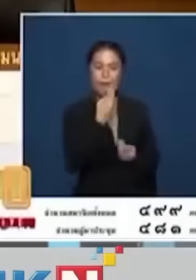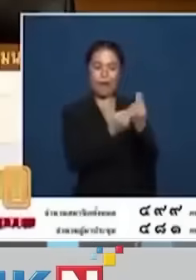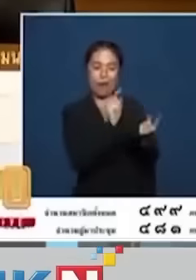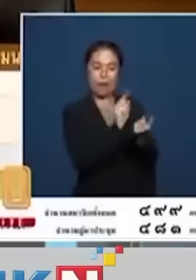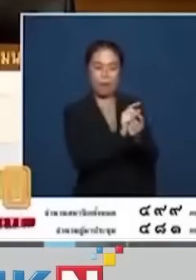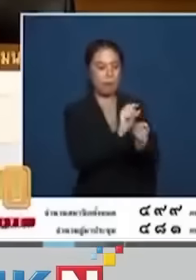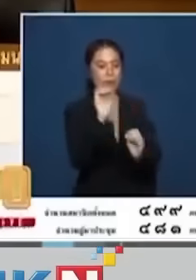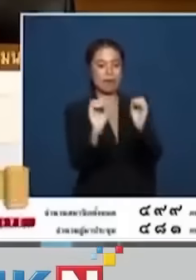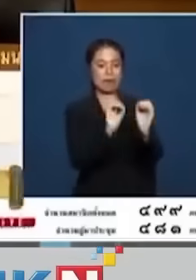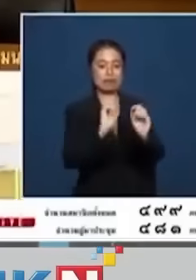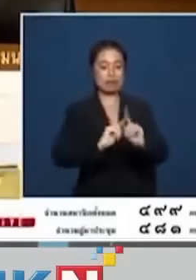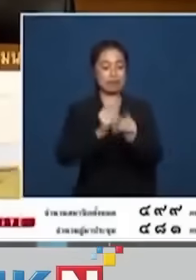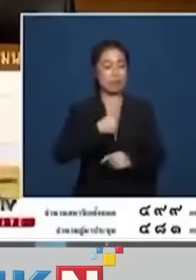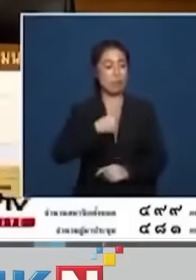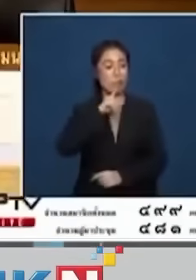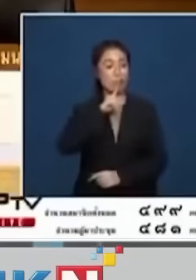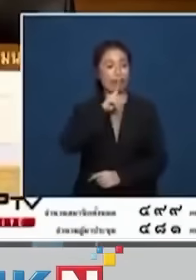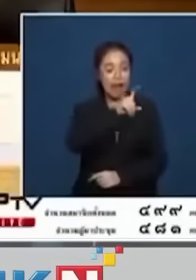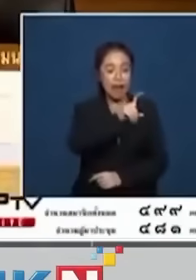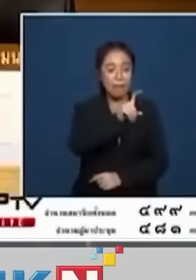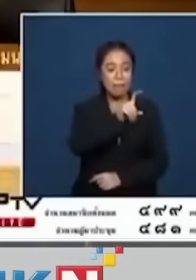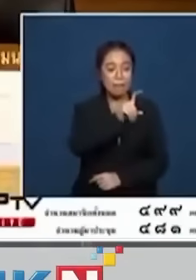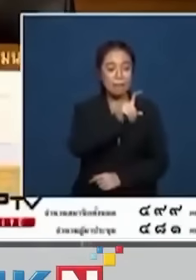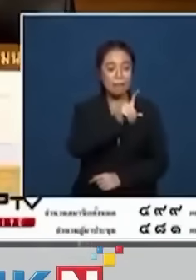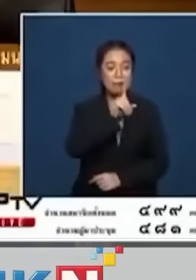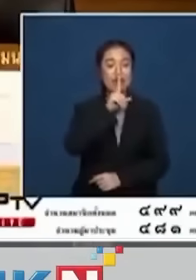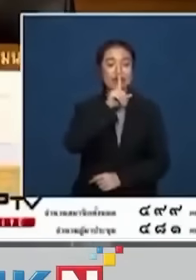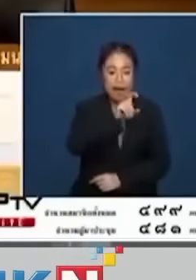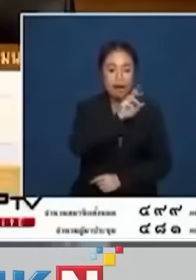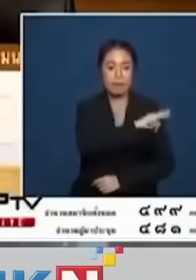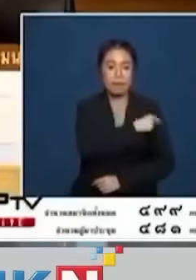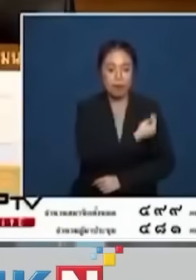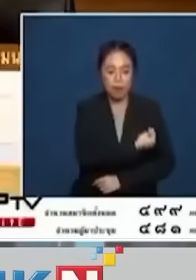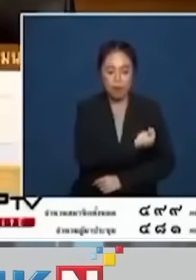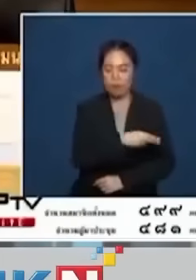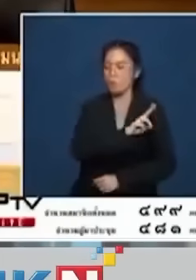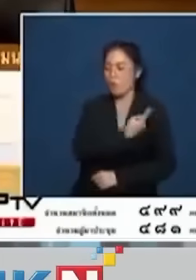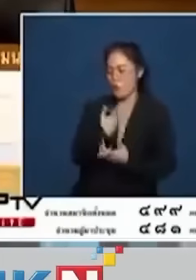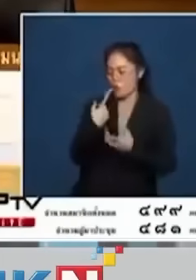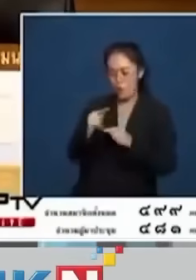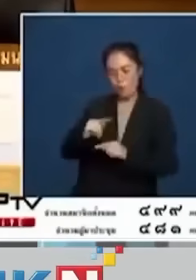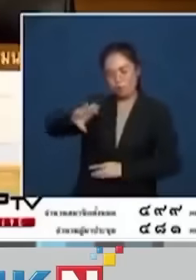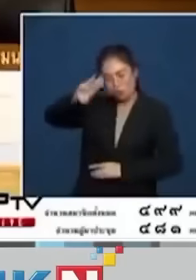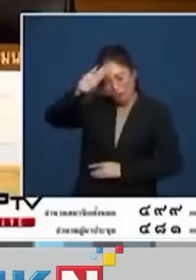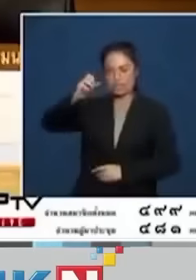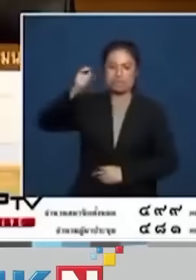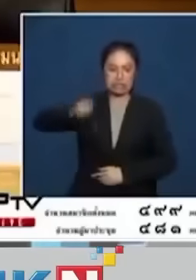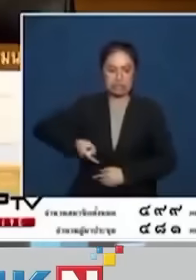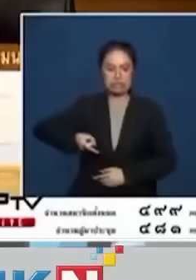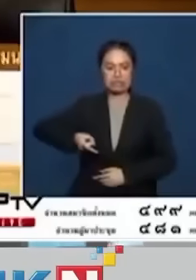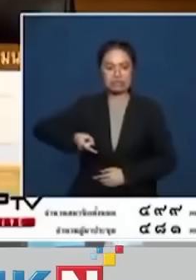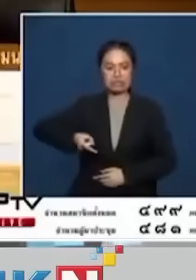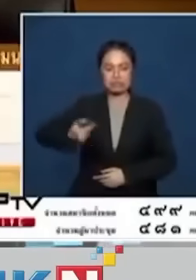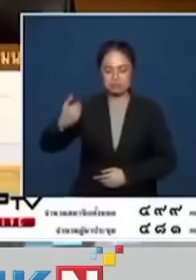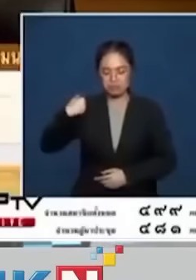อันนี้เราคุยกันด้วยเหตุด้วยผลนะก็แยกออกมาหรือจะไปคุมขังที่ไหนก็สุดแท้แต่ประเด็นนี้มันคนละเรื่องกับกรณีของคุณทัก